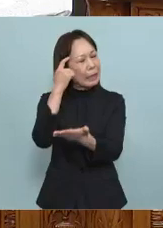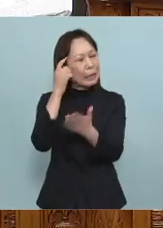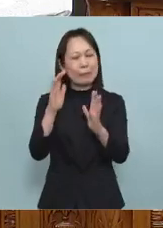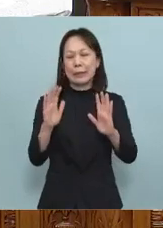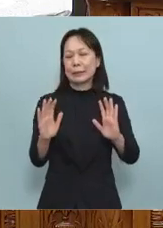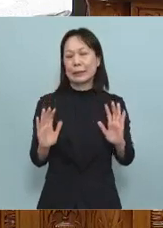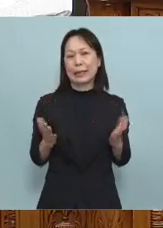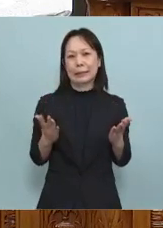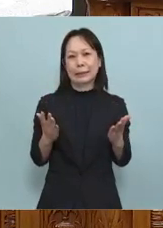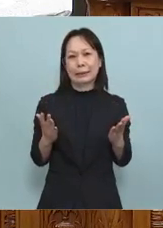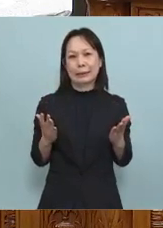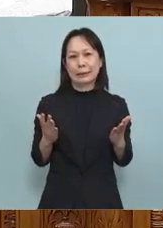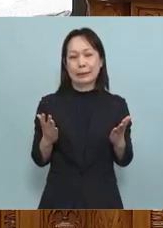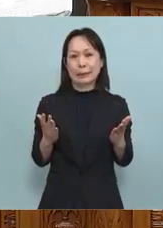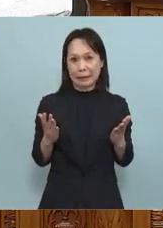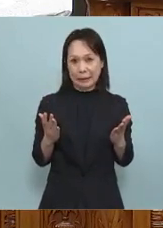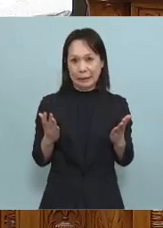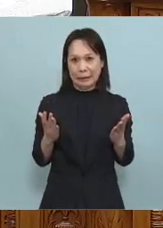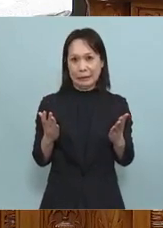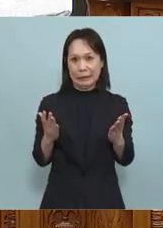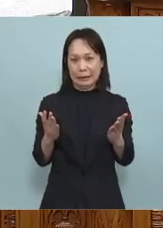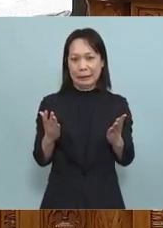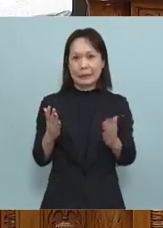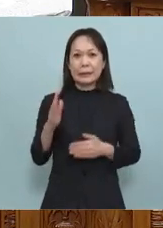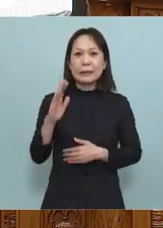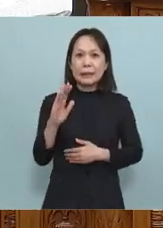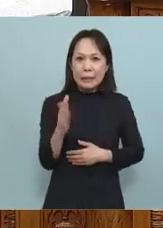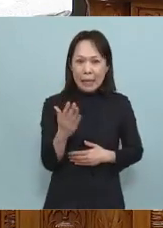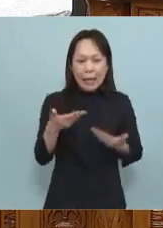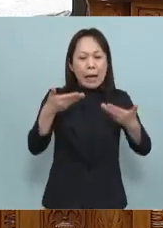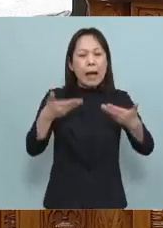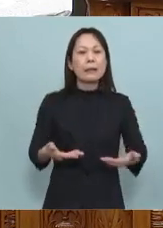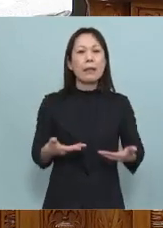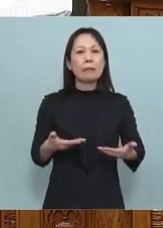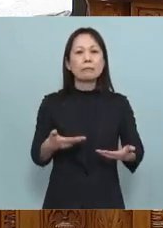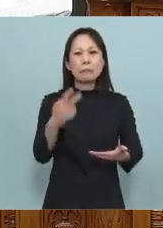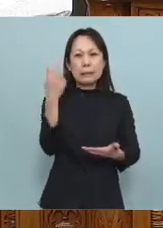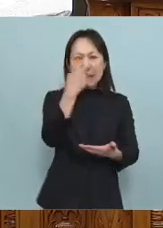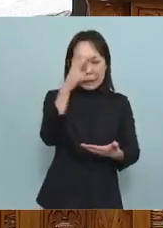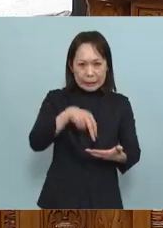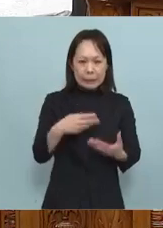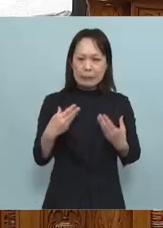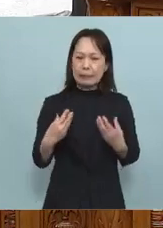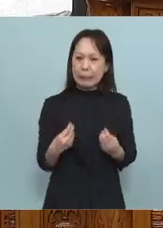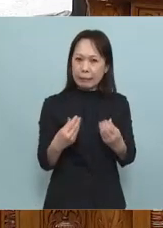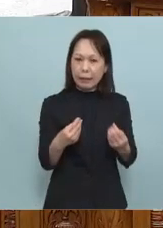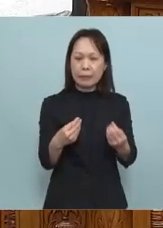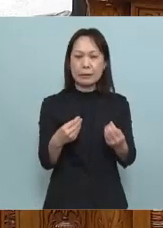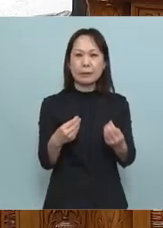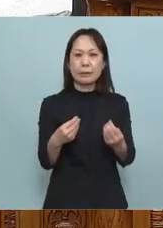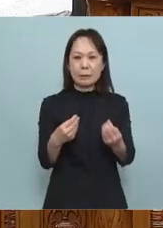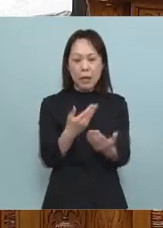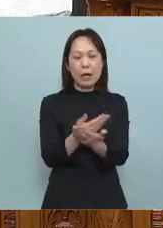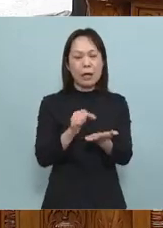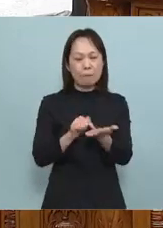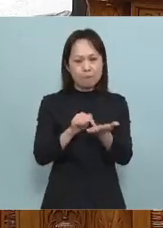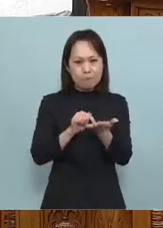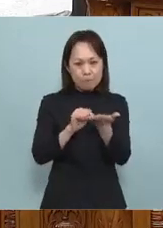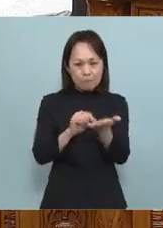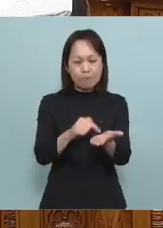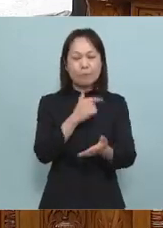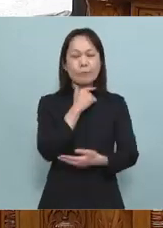然、しかし当然のことながら安全管理の徹底はこれからもしっかりと求めてまいります